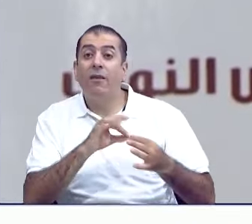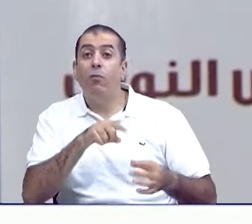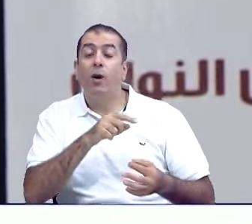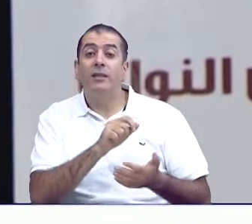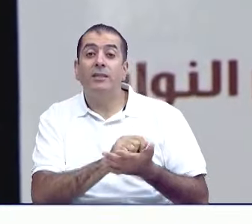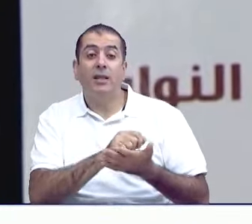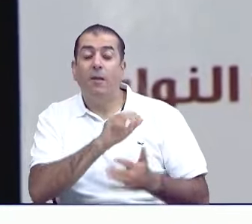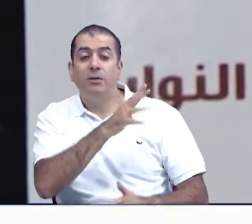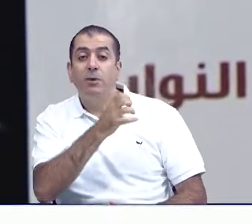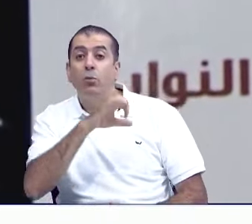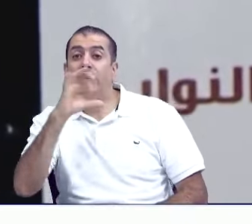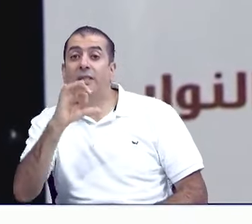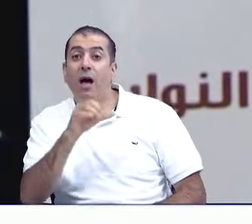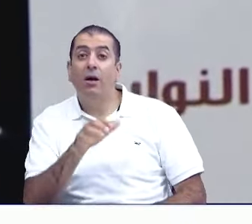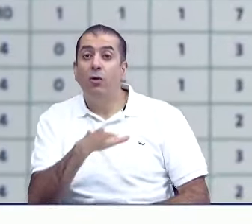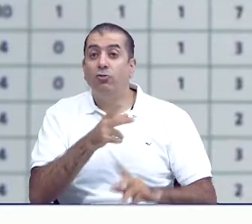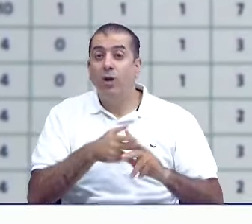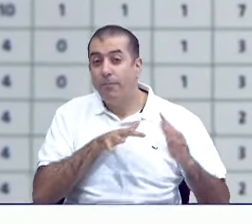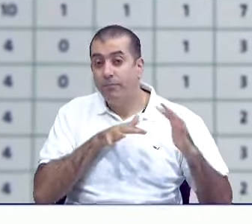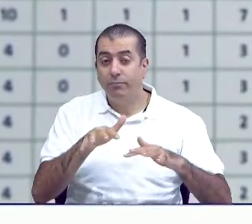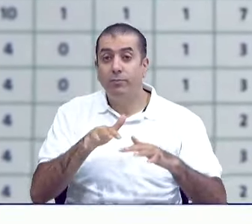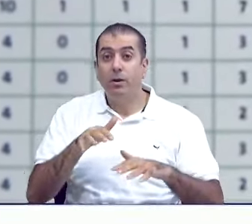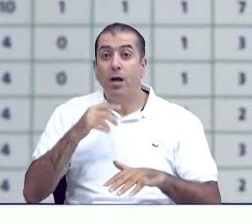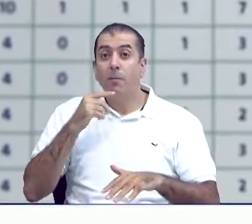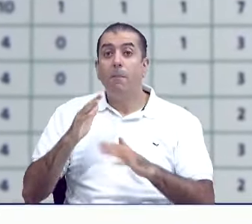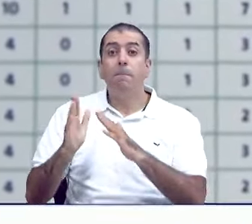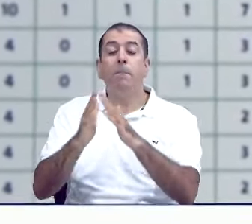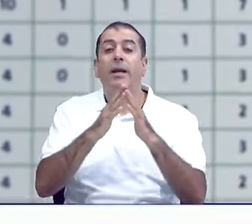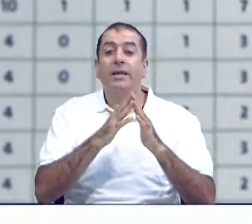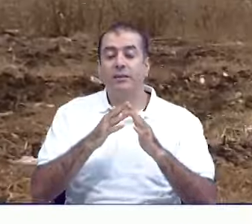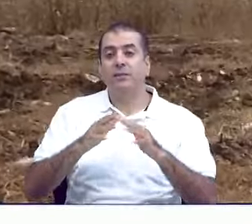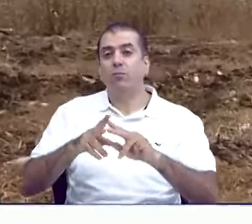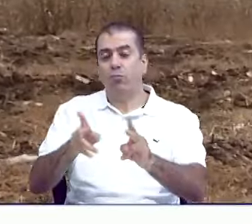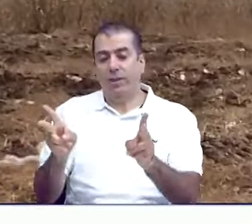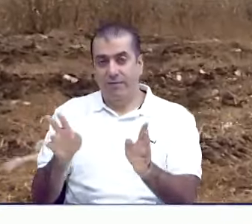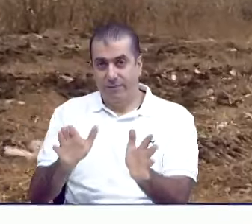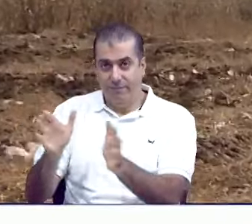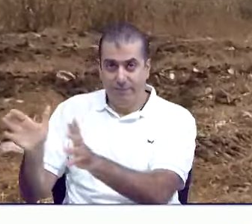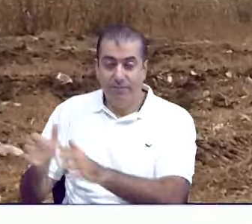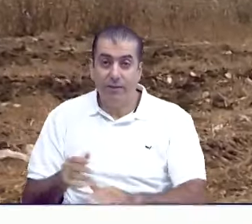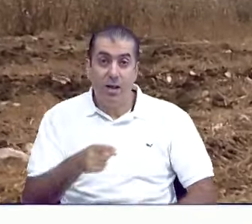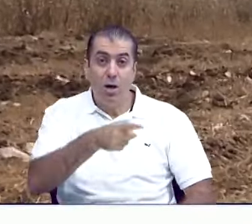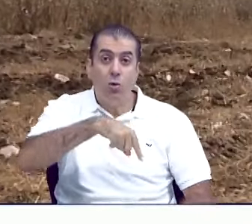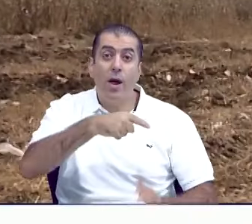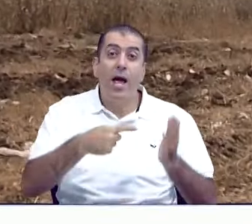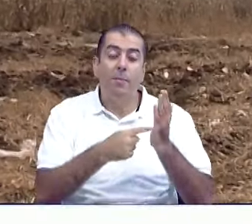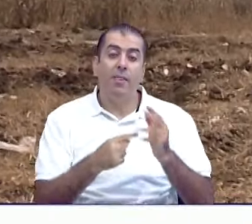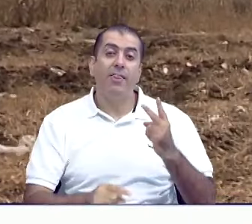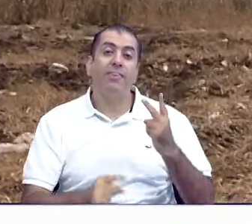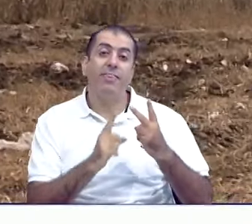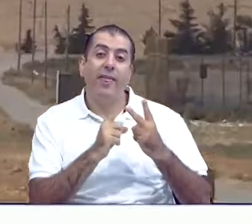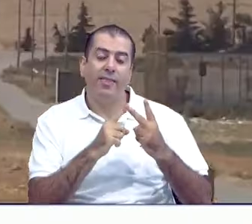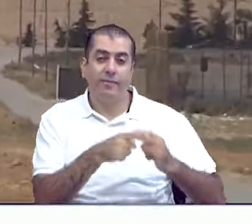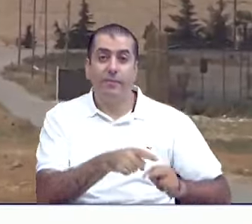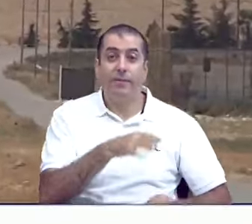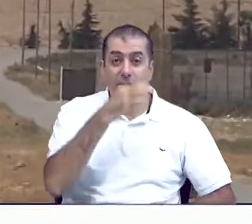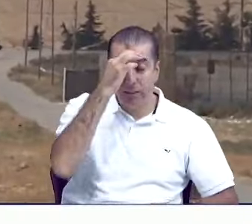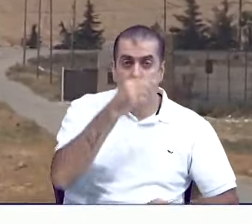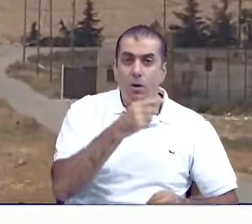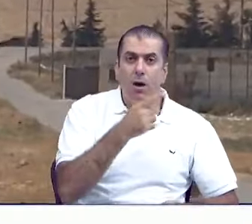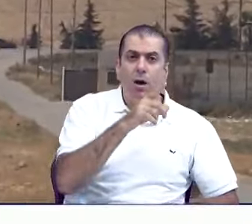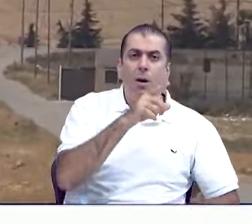5769 موزعين على 187 مركز اقتراع دائره اربد الثانيه وتضم لواء بني